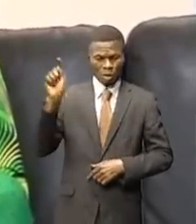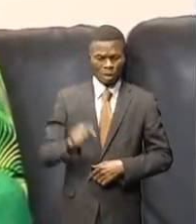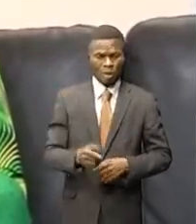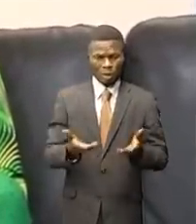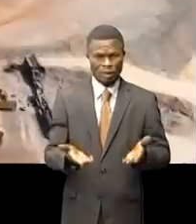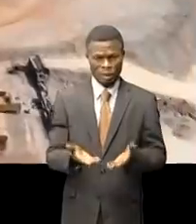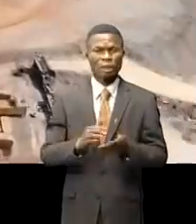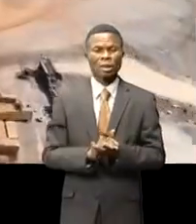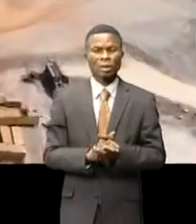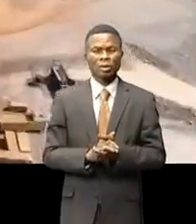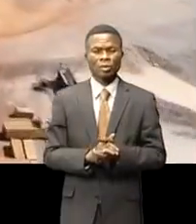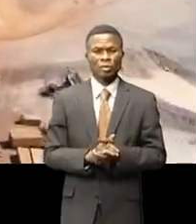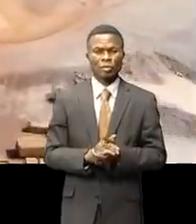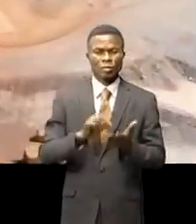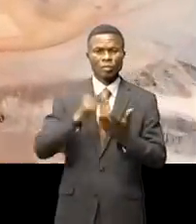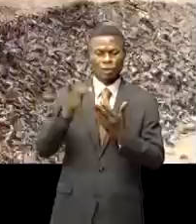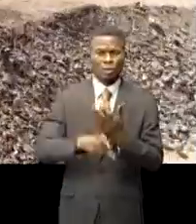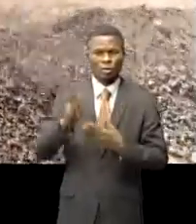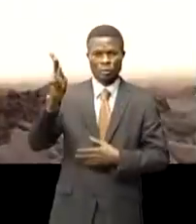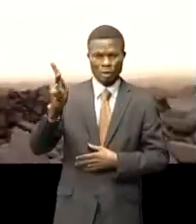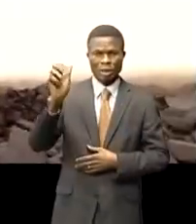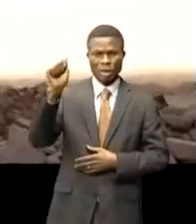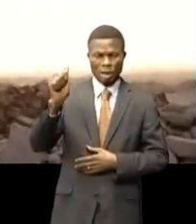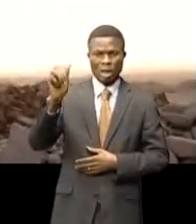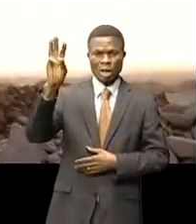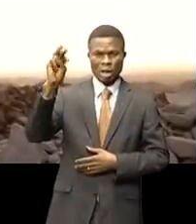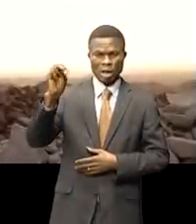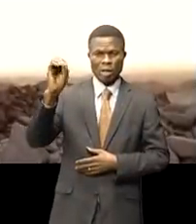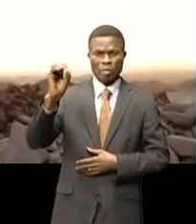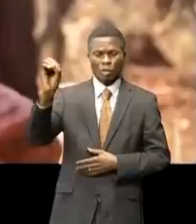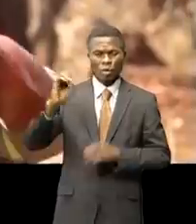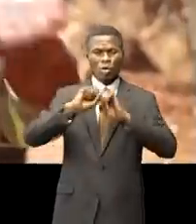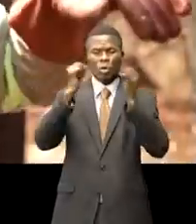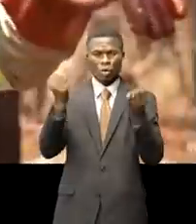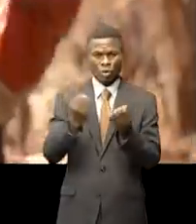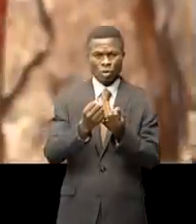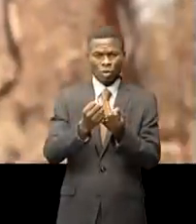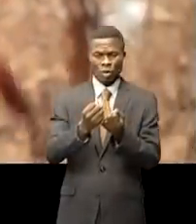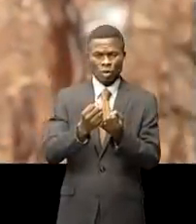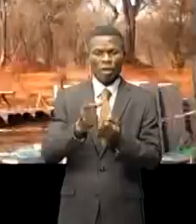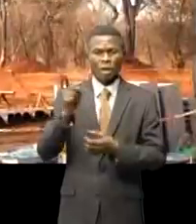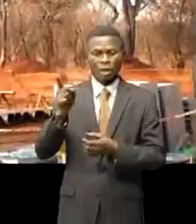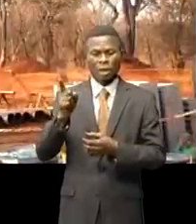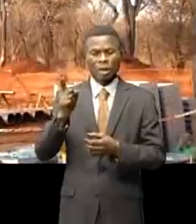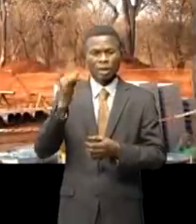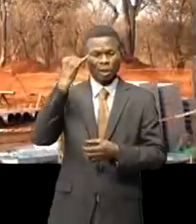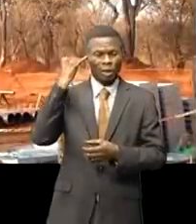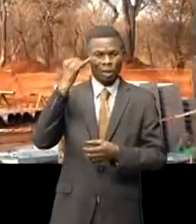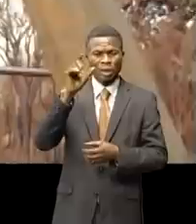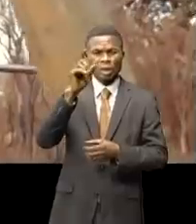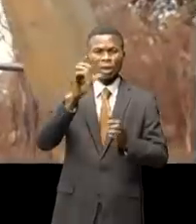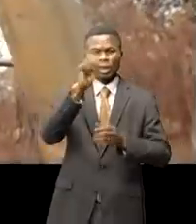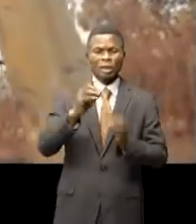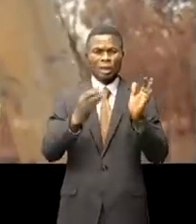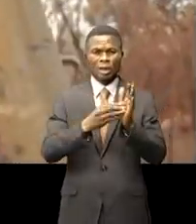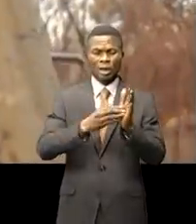connu six le projet d'amoa kacou la cote r il co entreprise entre ivanov menz intro 9,6 pour cent